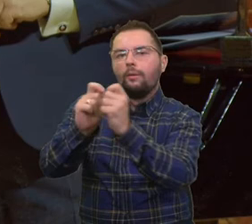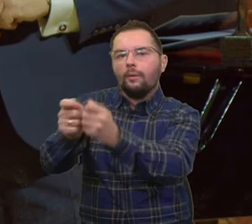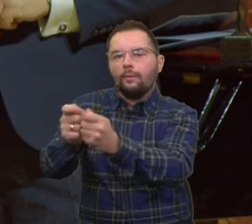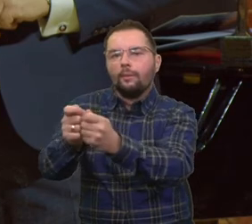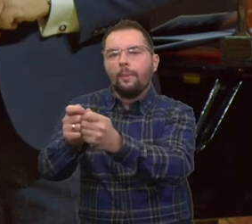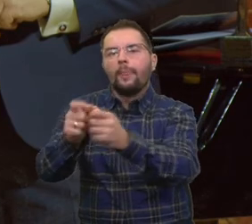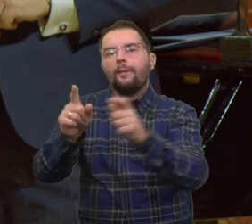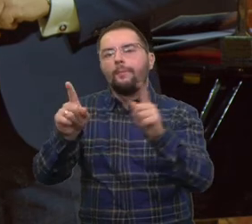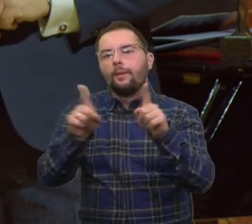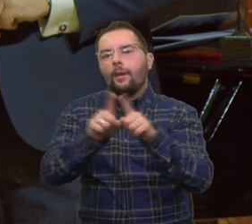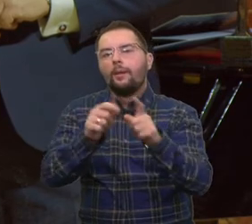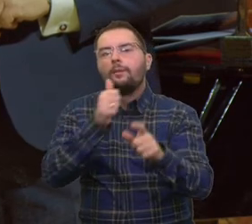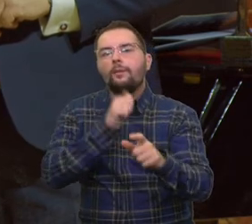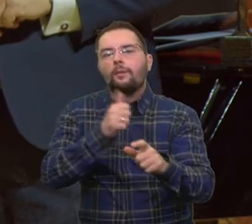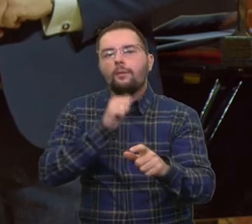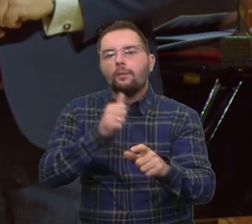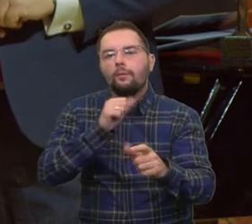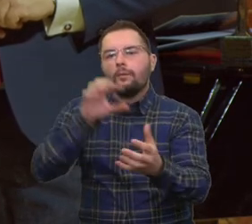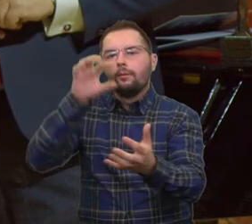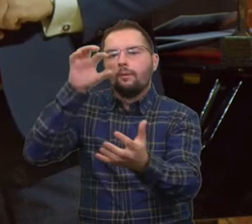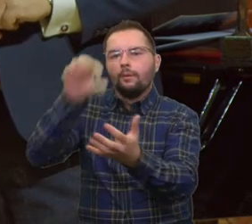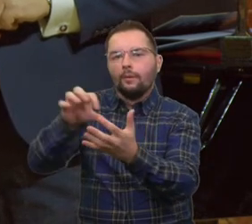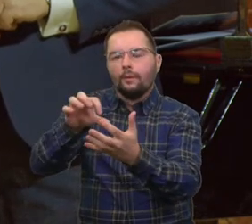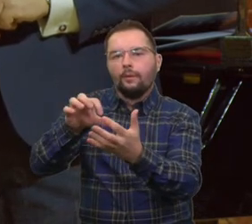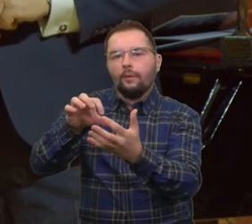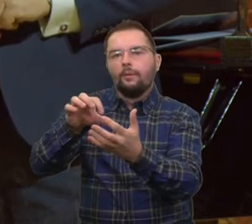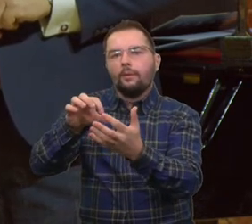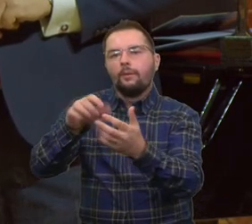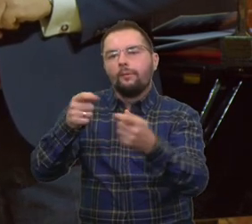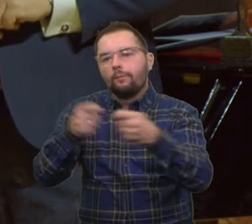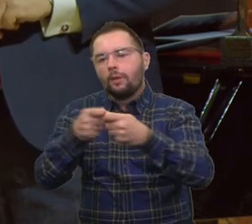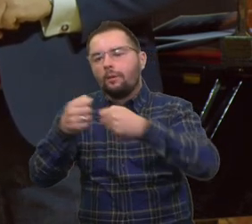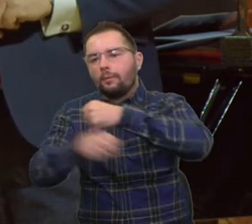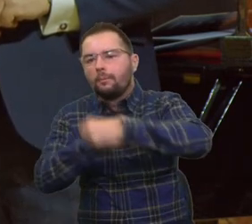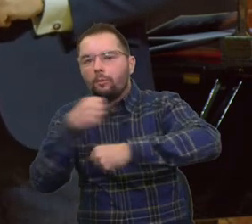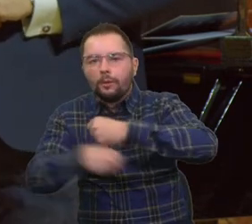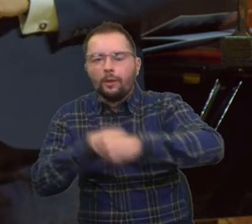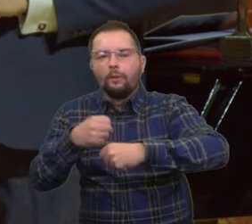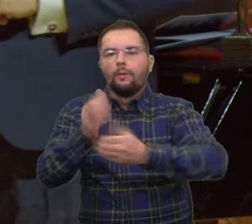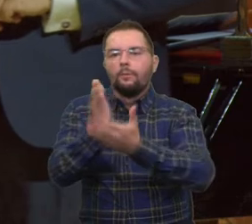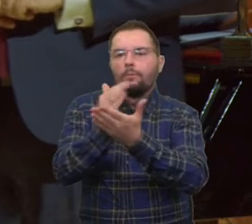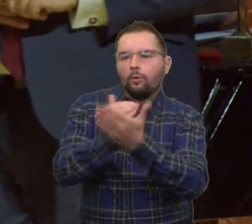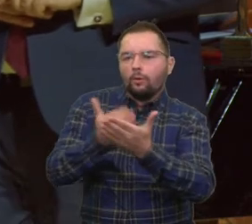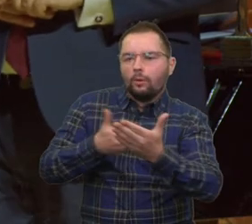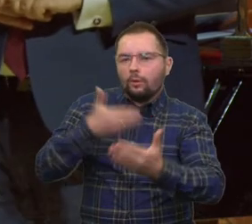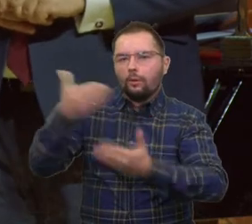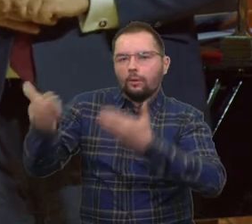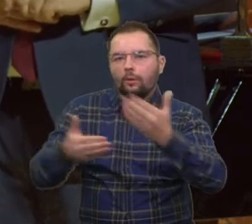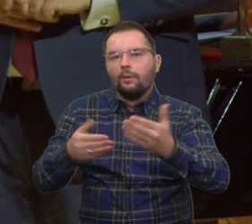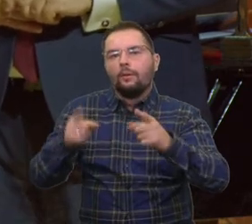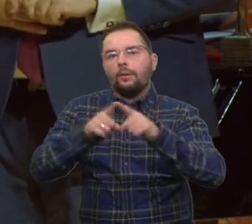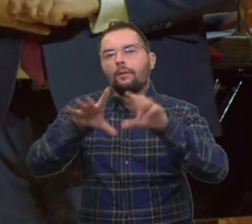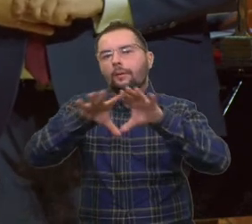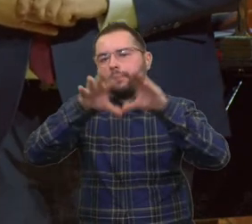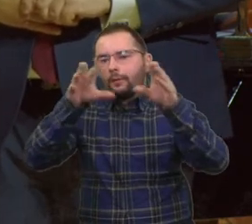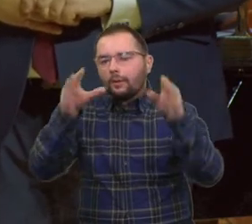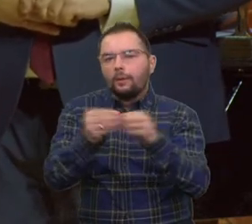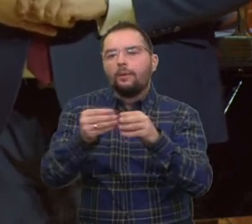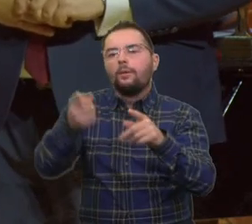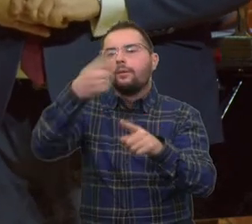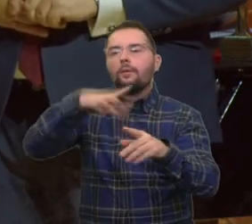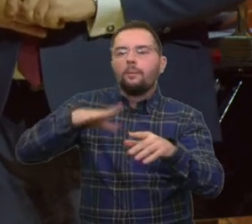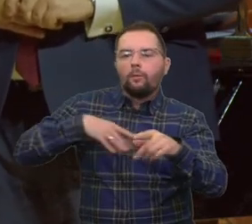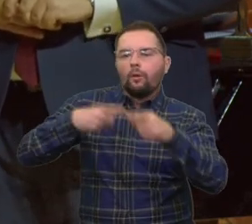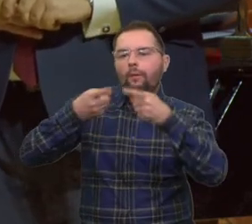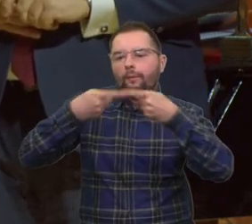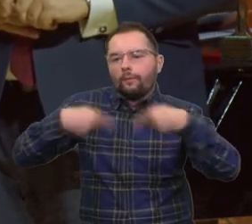być dzielona ze wszystkimi naszymi współpracownikami i wszystkimi, którzy